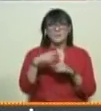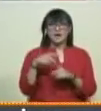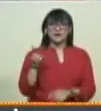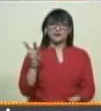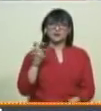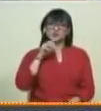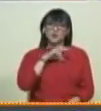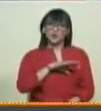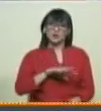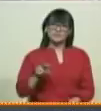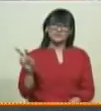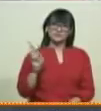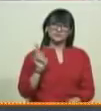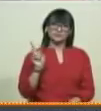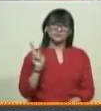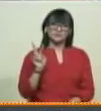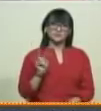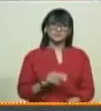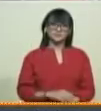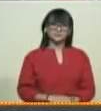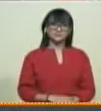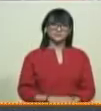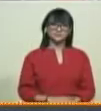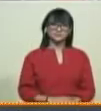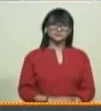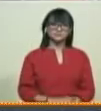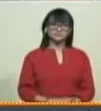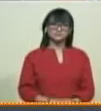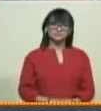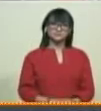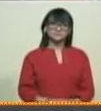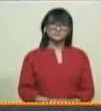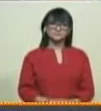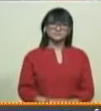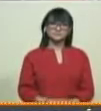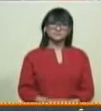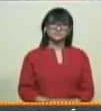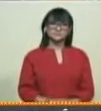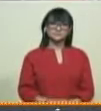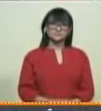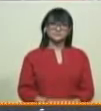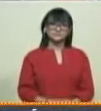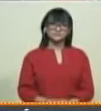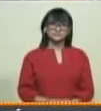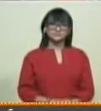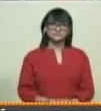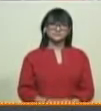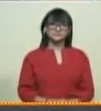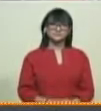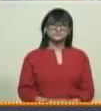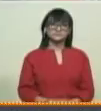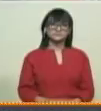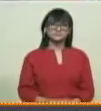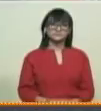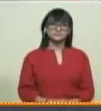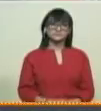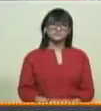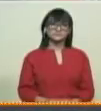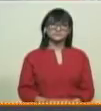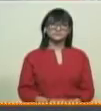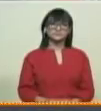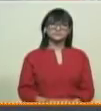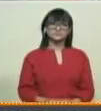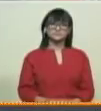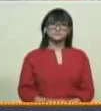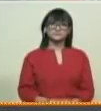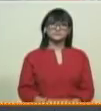Venezuela. Şunu da belirtmek istiyorum Sayın Cumhurbaşkanı. En kısa zamanda sizin bizi ziyaret